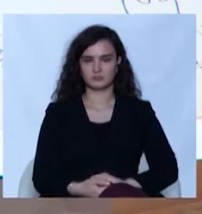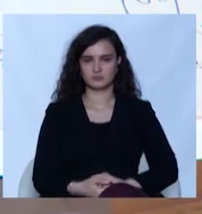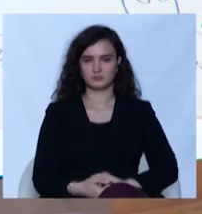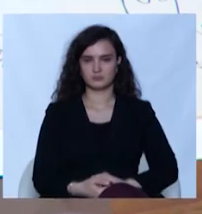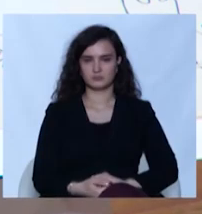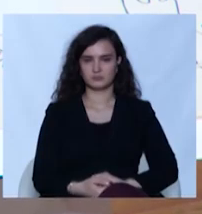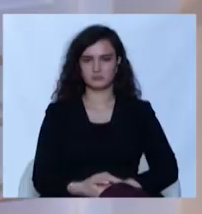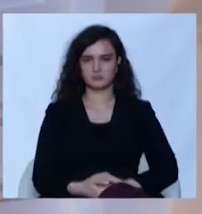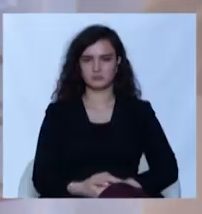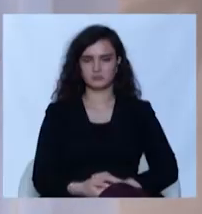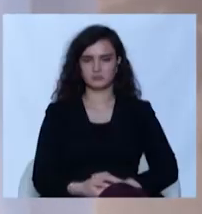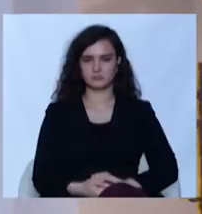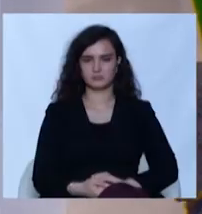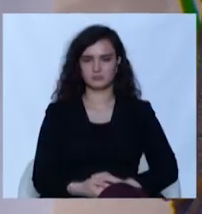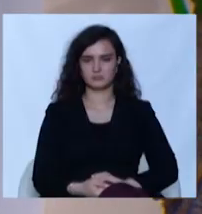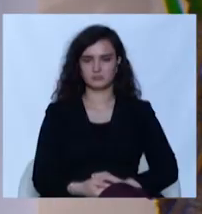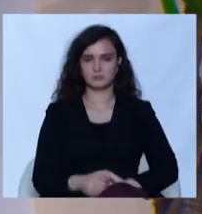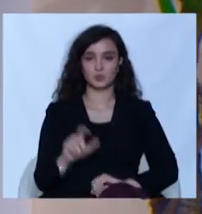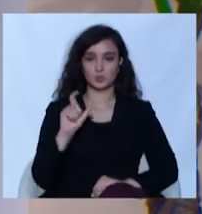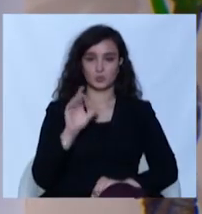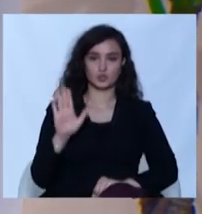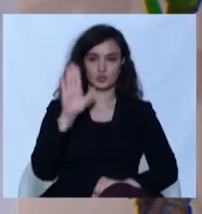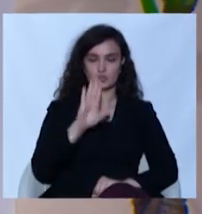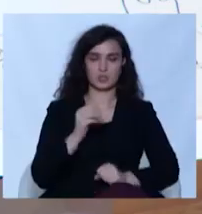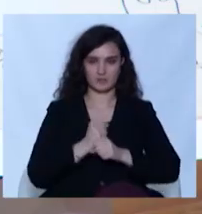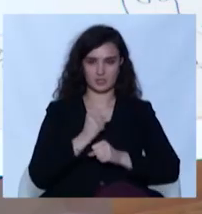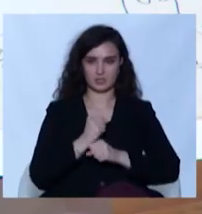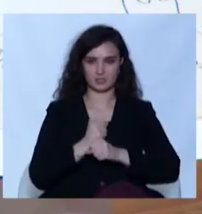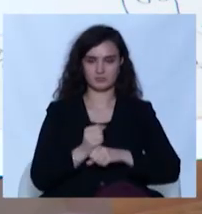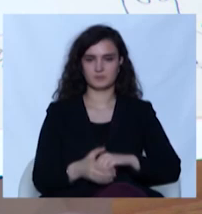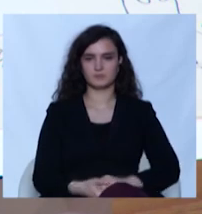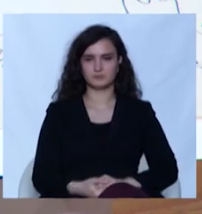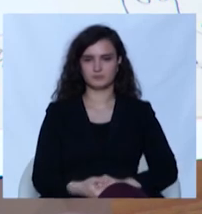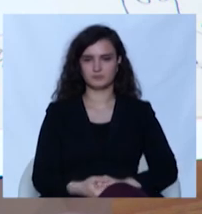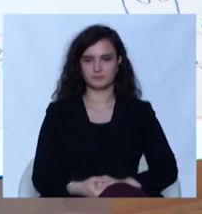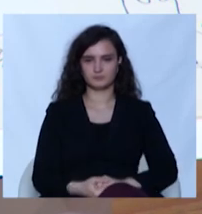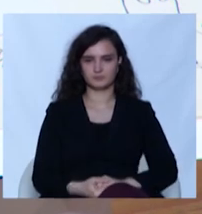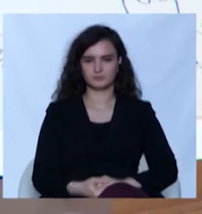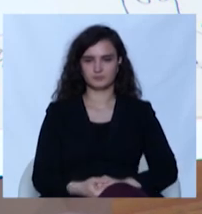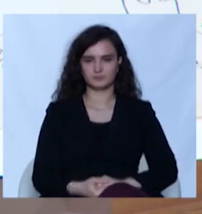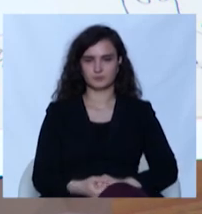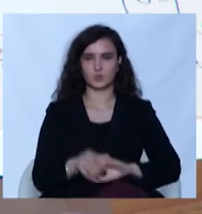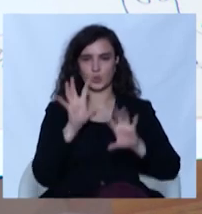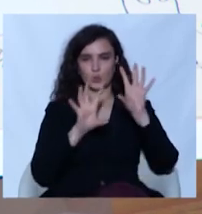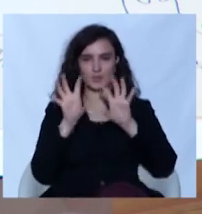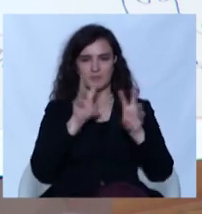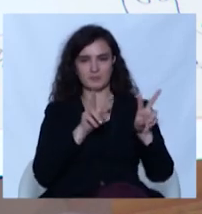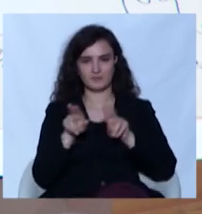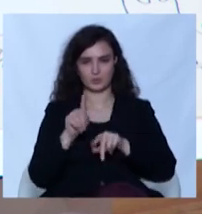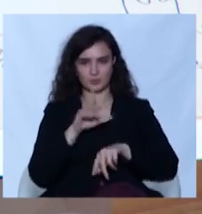ეხა უკან ცოტას ლურჯსაც გავაკეთებ. აი ესე. რო ღრუბლები ვით იყოს.